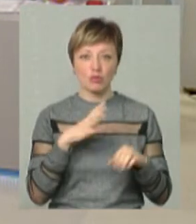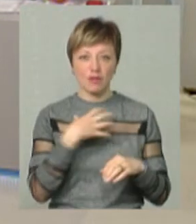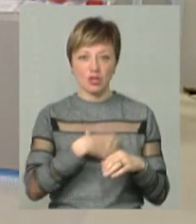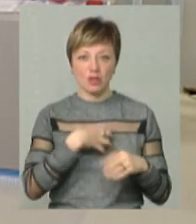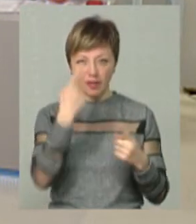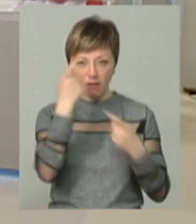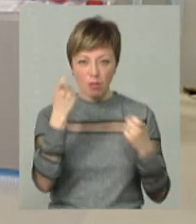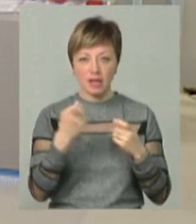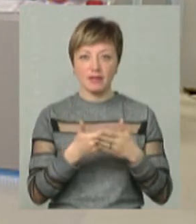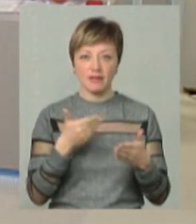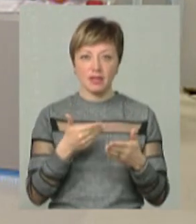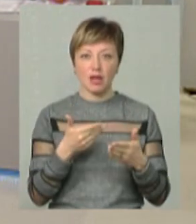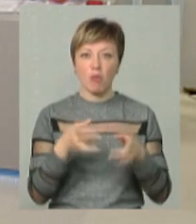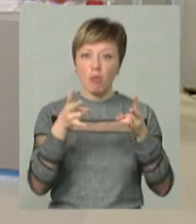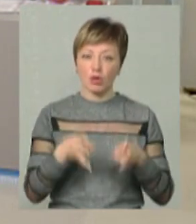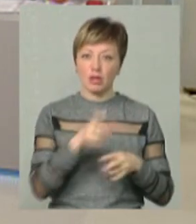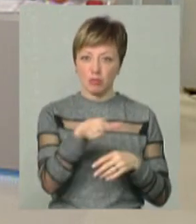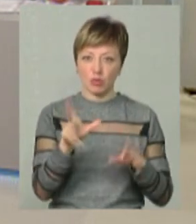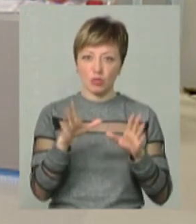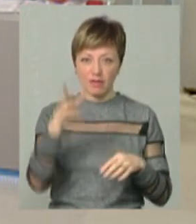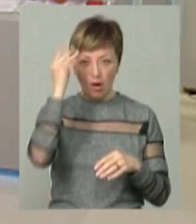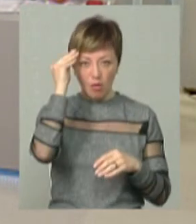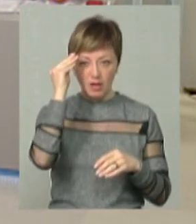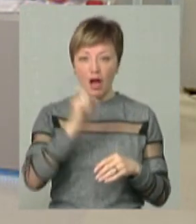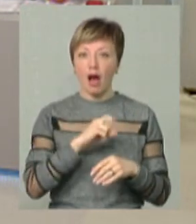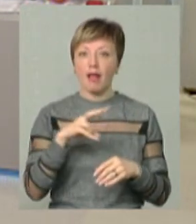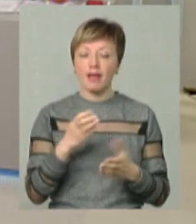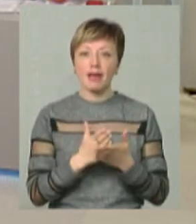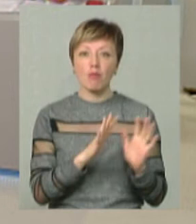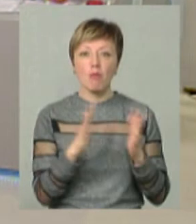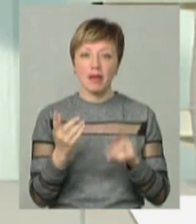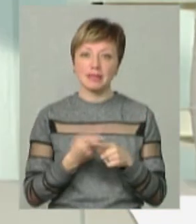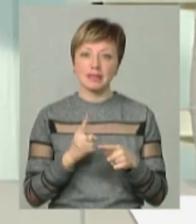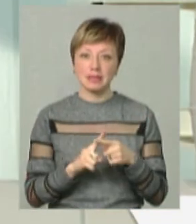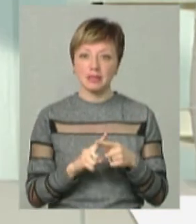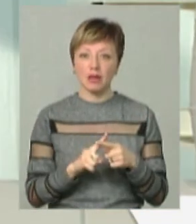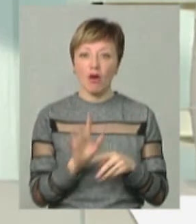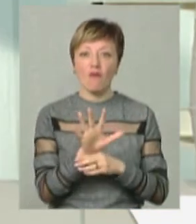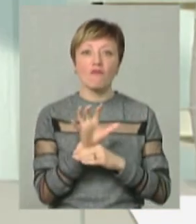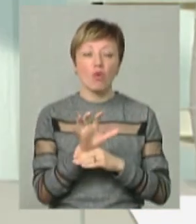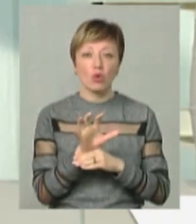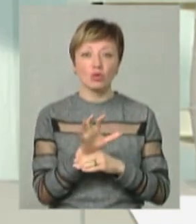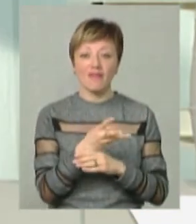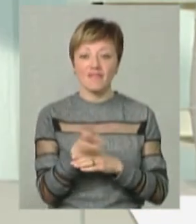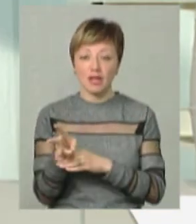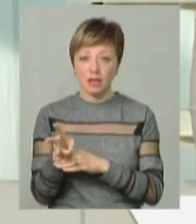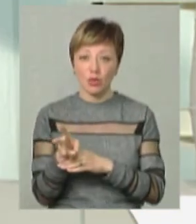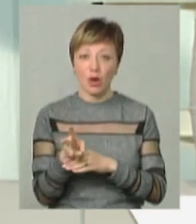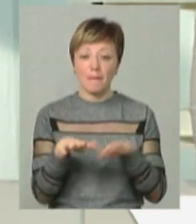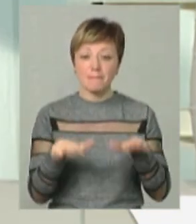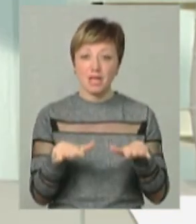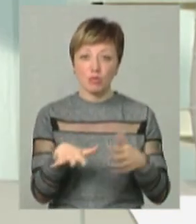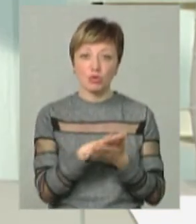важлива інформація від безпосередньо потерпілих, і вона теж буде врахована. Але є моменти, звичайно, це щодо фото, відеозйомок